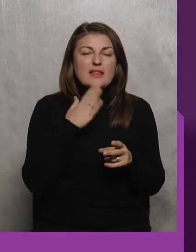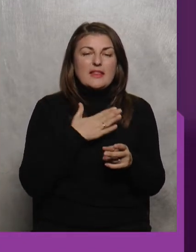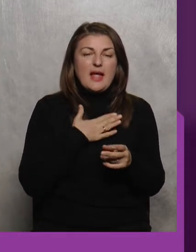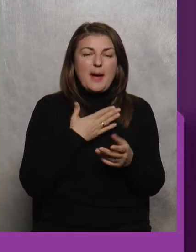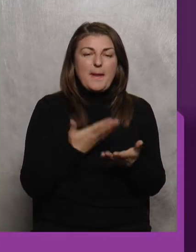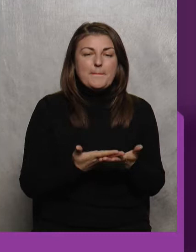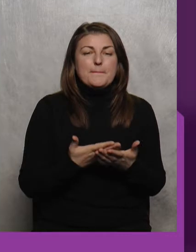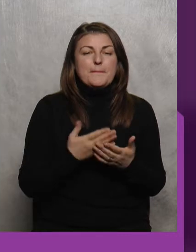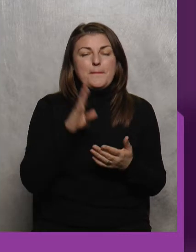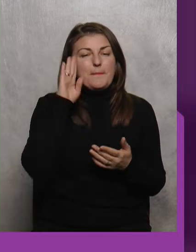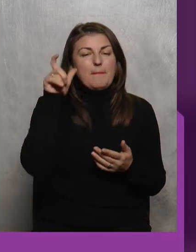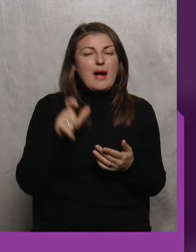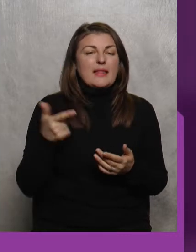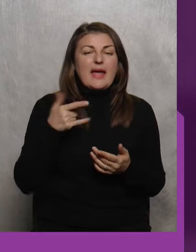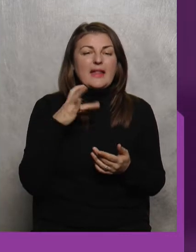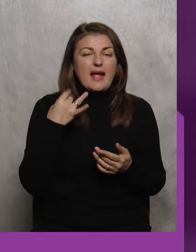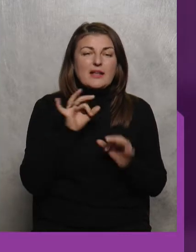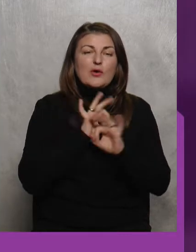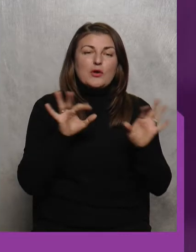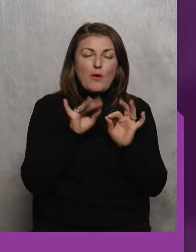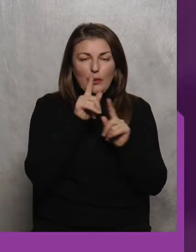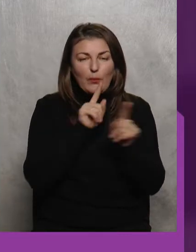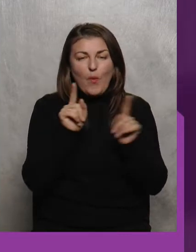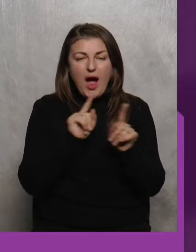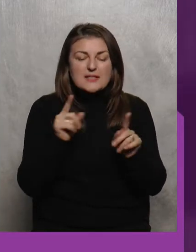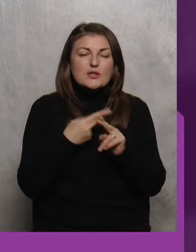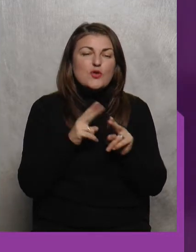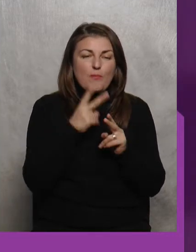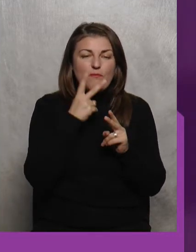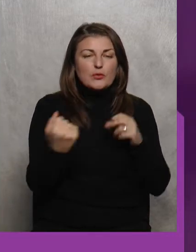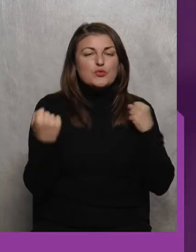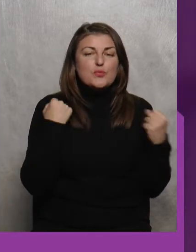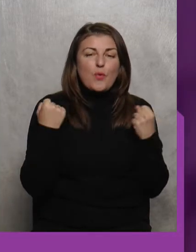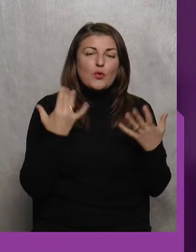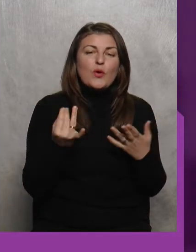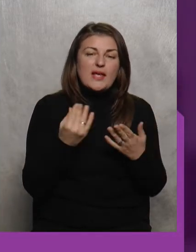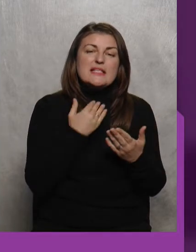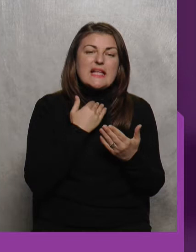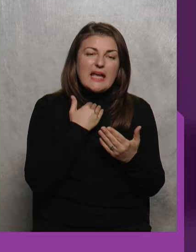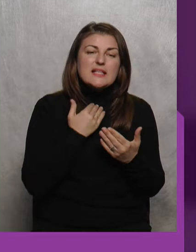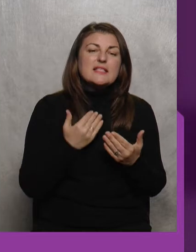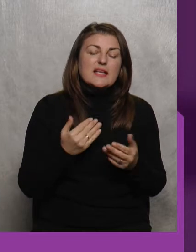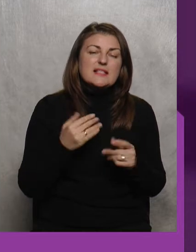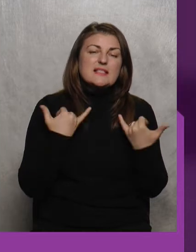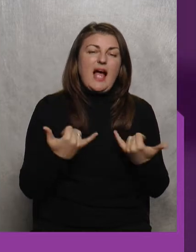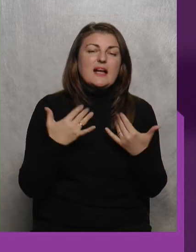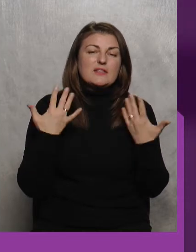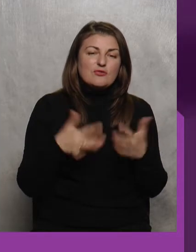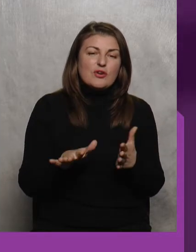пан Геннадій розповість нюанси цього виду спорту. І, здається, зараз